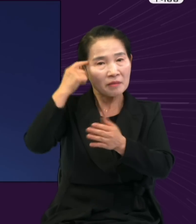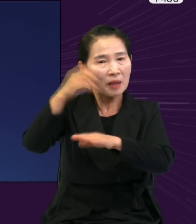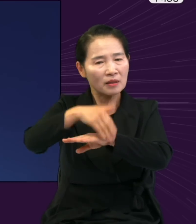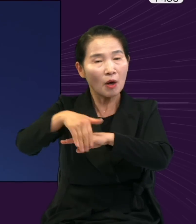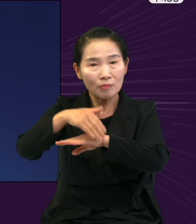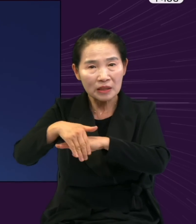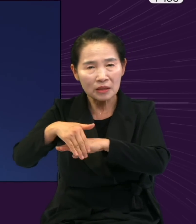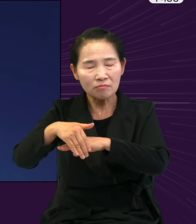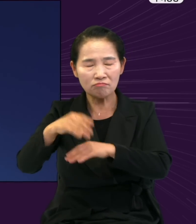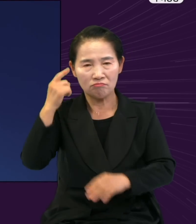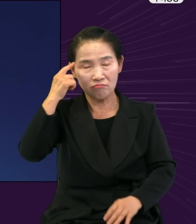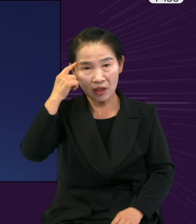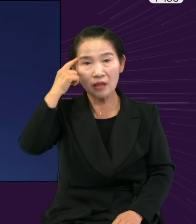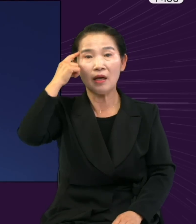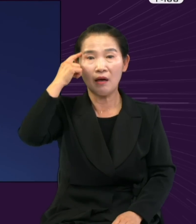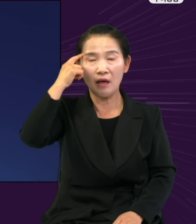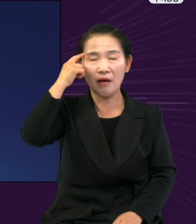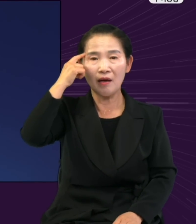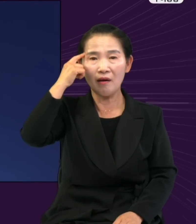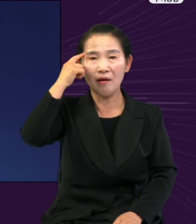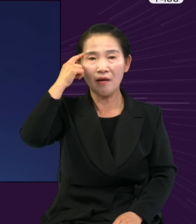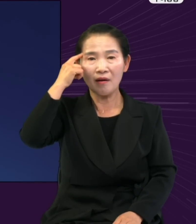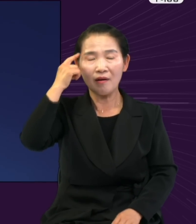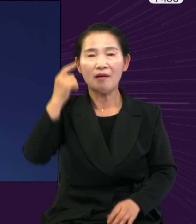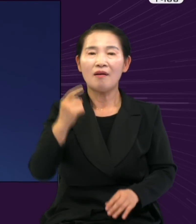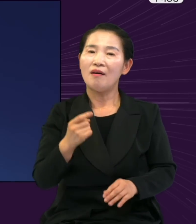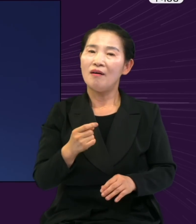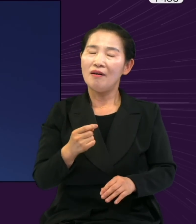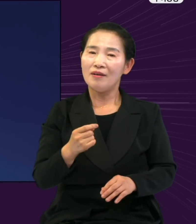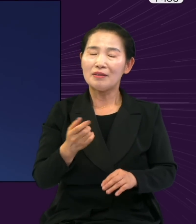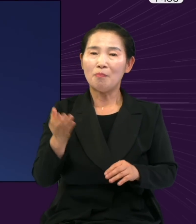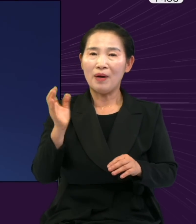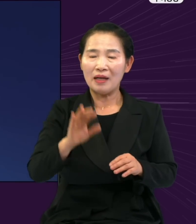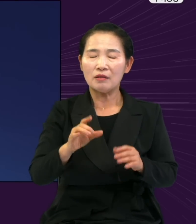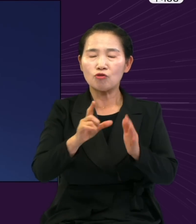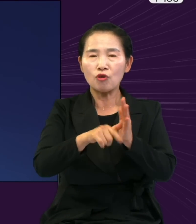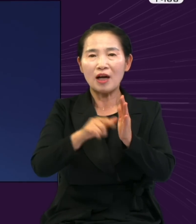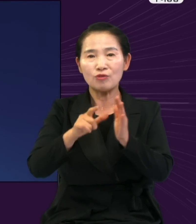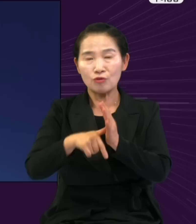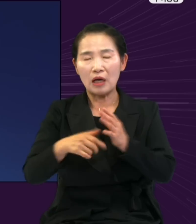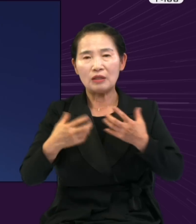깨달았다고 해서 저에게 찾아오는 순간순간의 좌절과